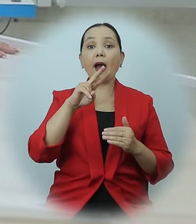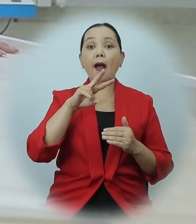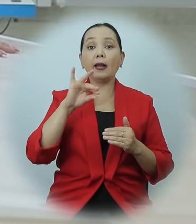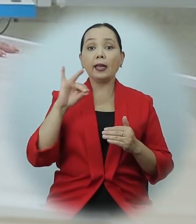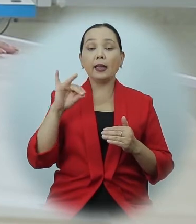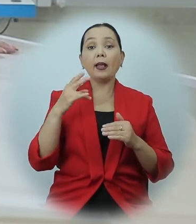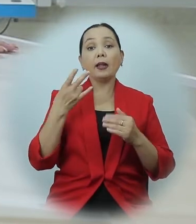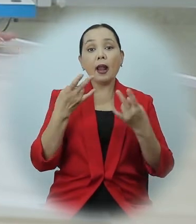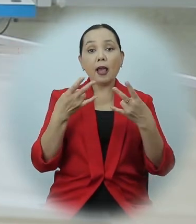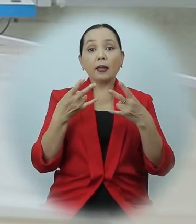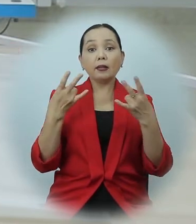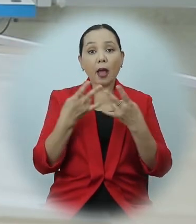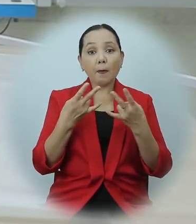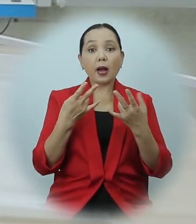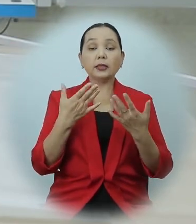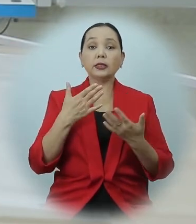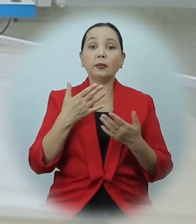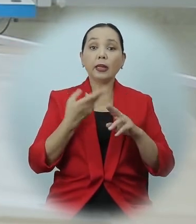этого нам необходимо